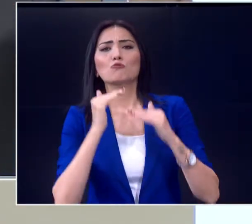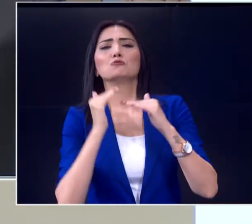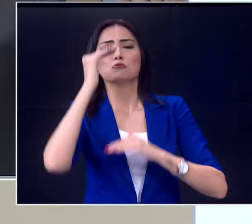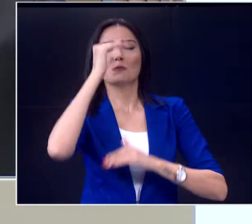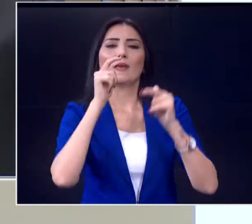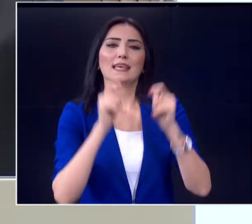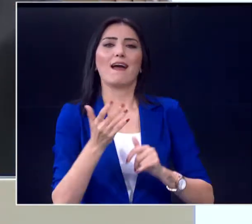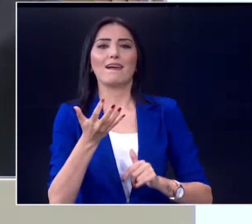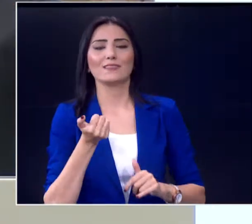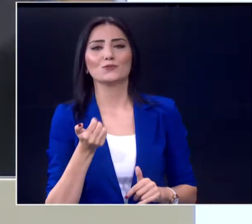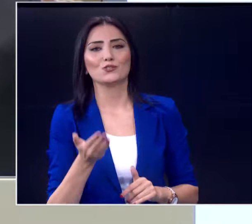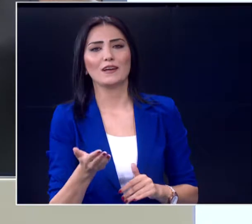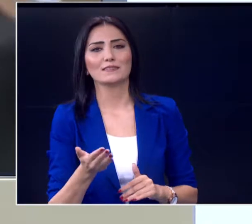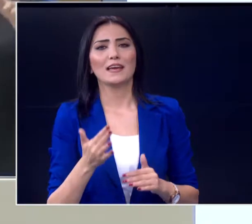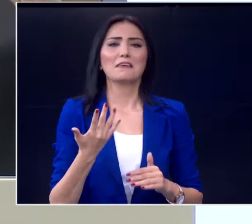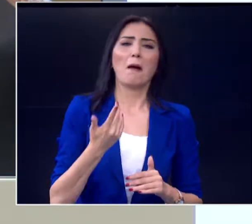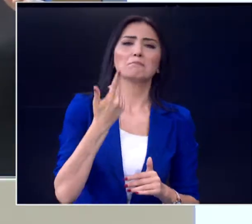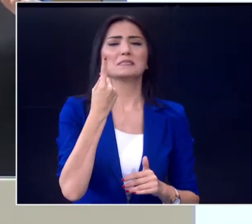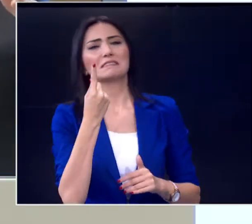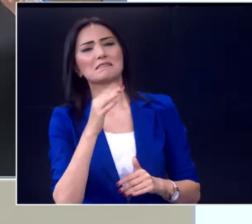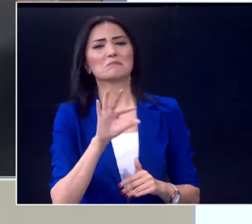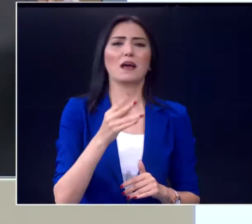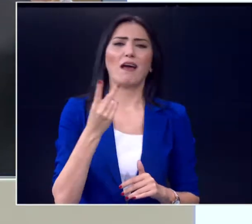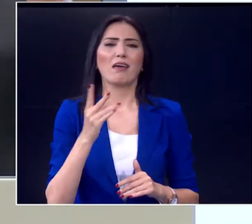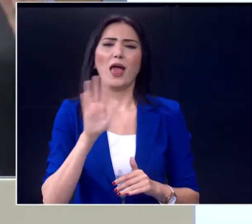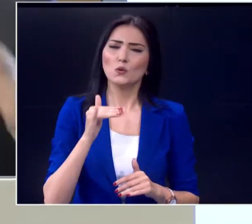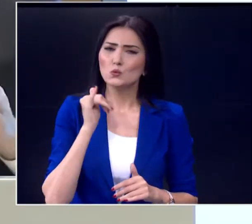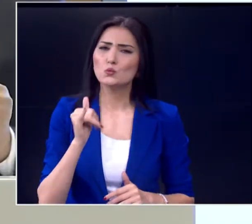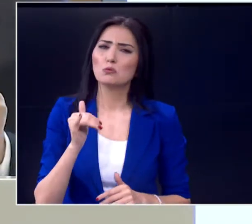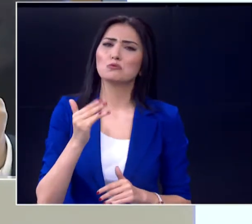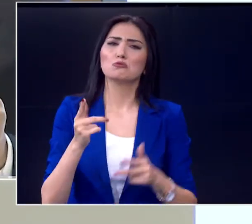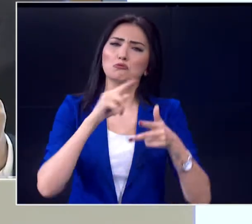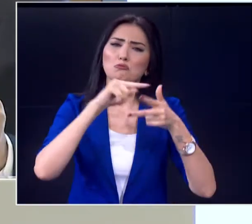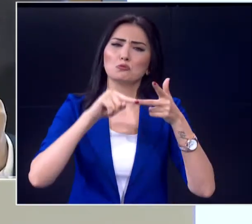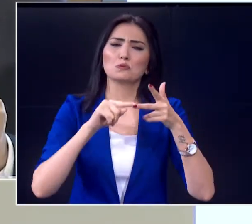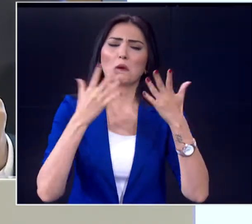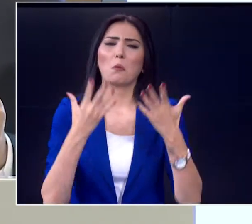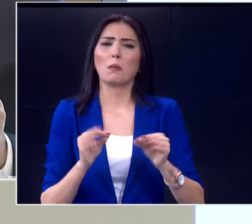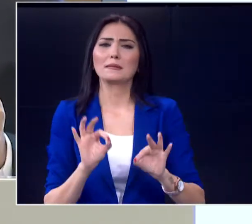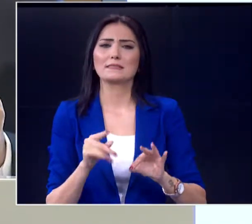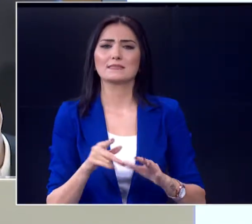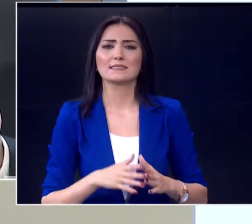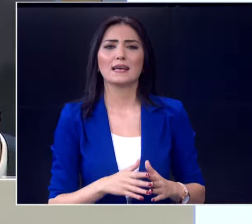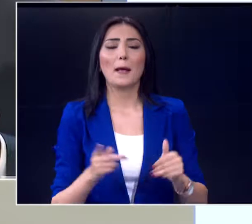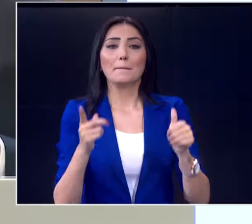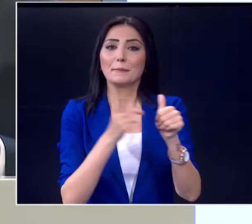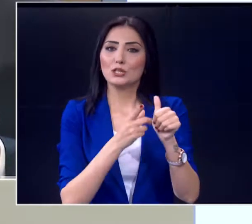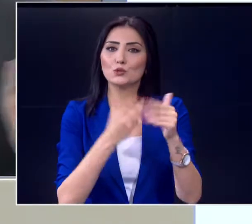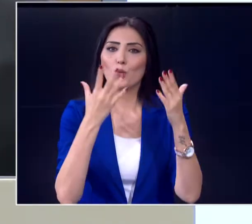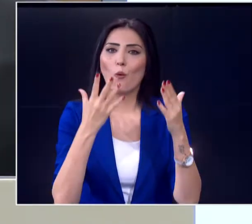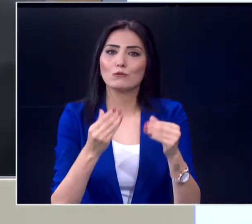üstünde yer alacağız. Ya 1 ya 2, en kötü halde 3. sıradayız. Birinci